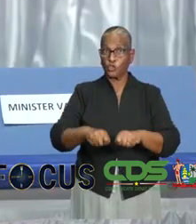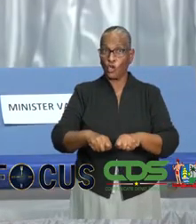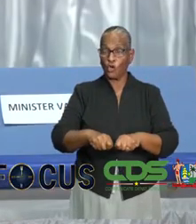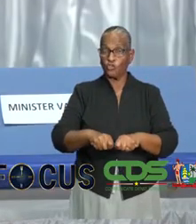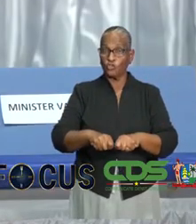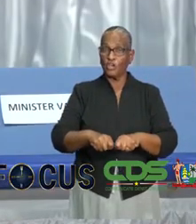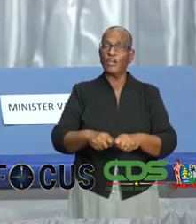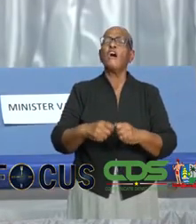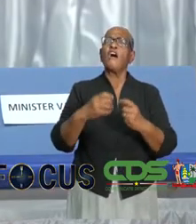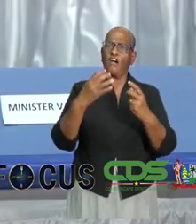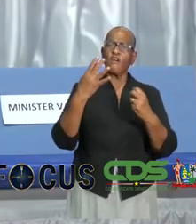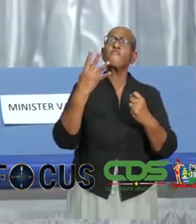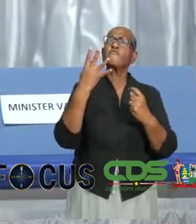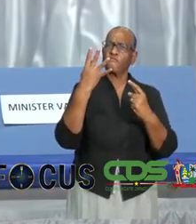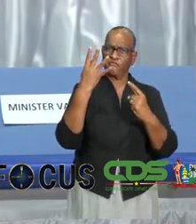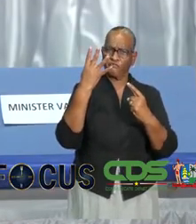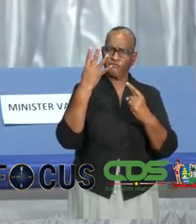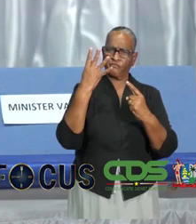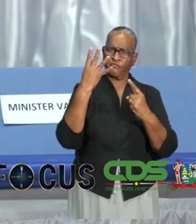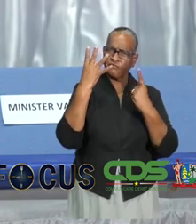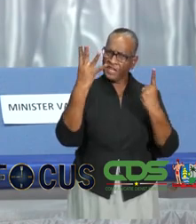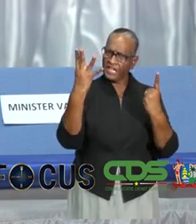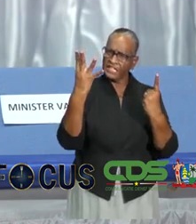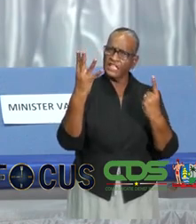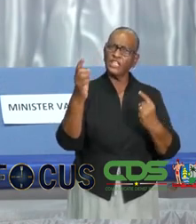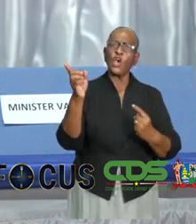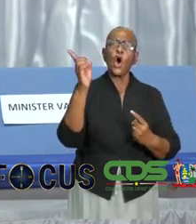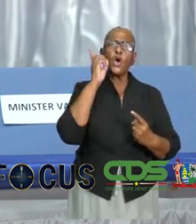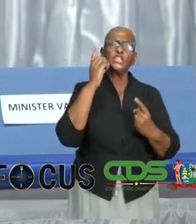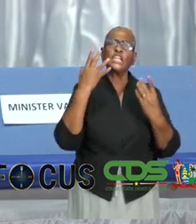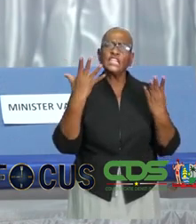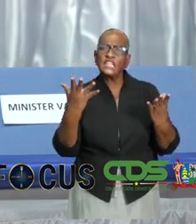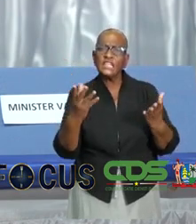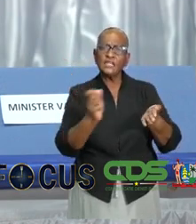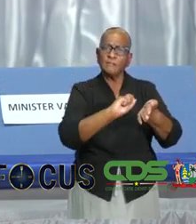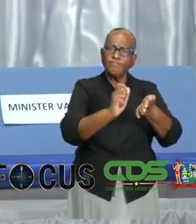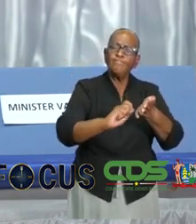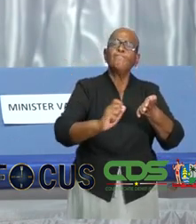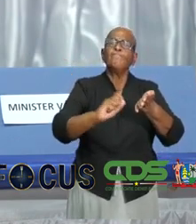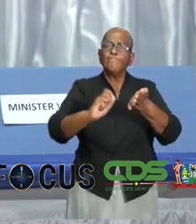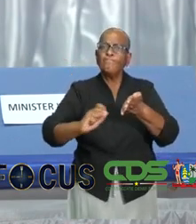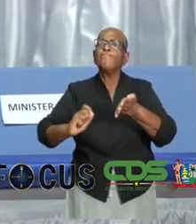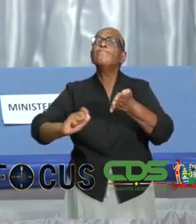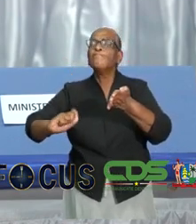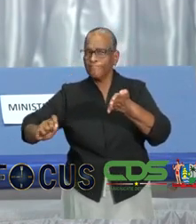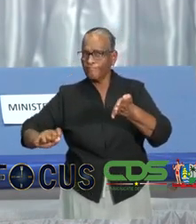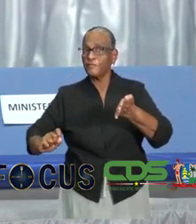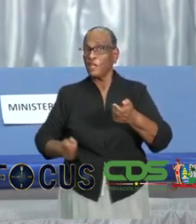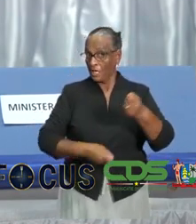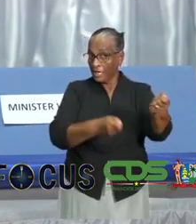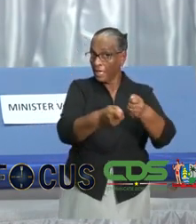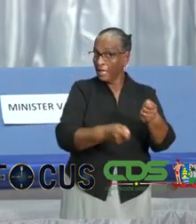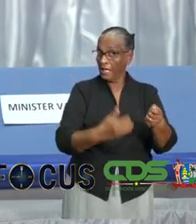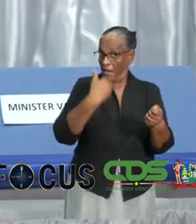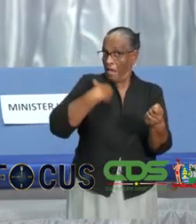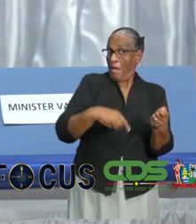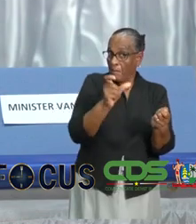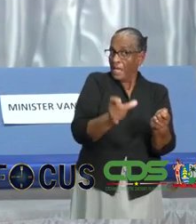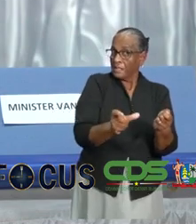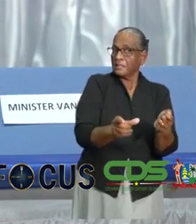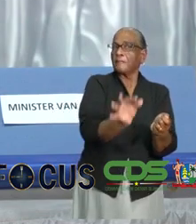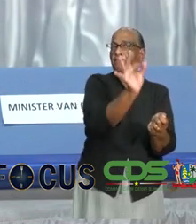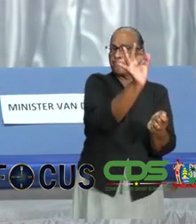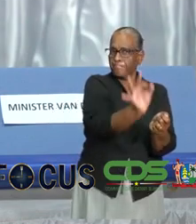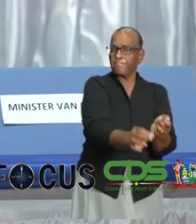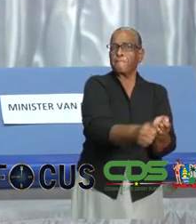1410 goedgekeurde missives. De regering stelt de mens centraal in het uitvoeren